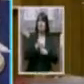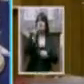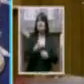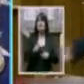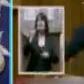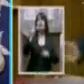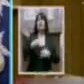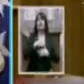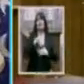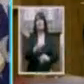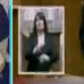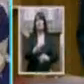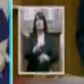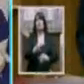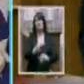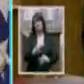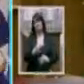εκπρόσωπο. Δικαίως